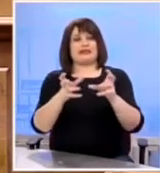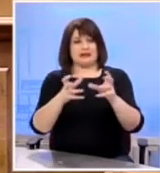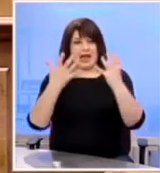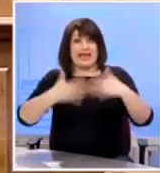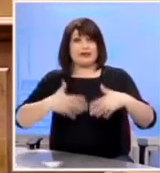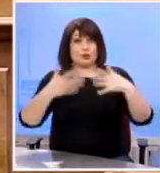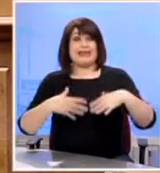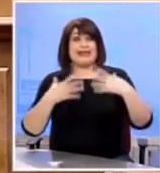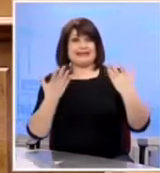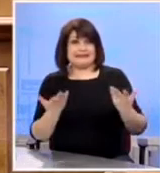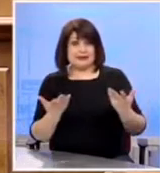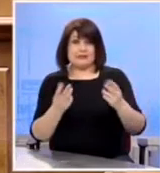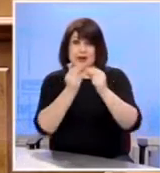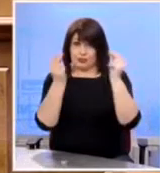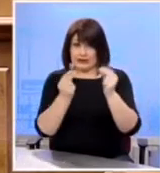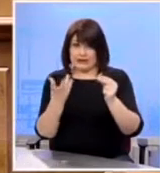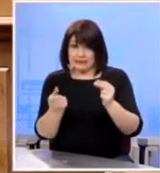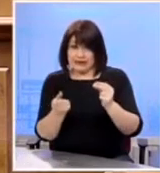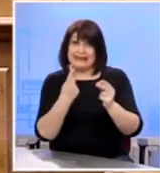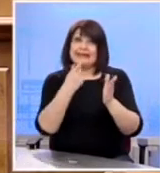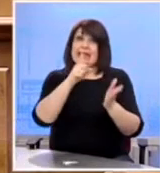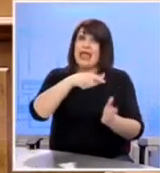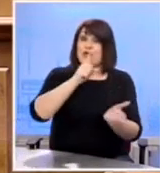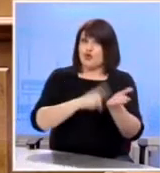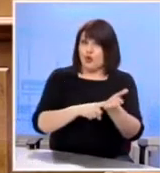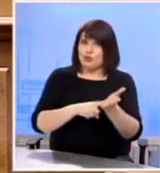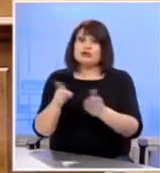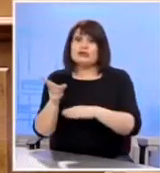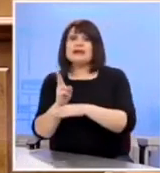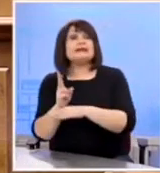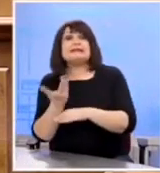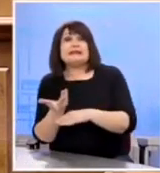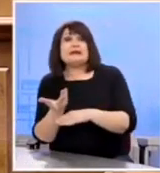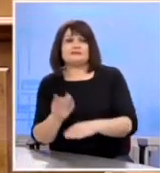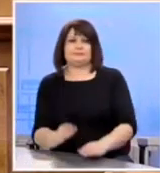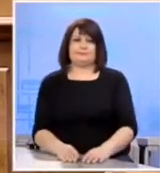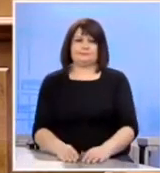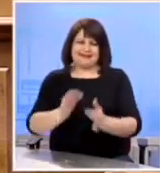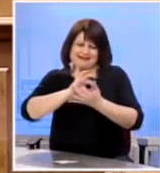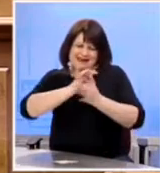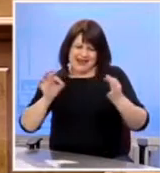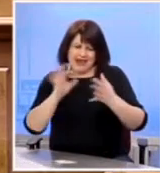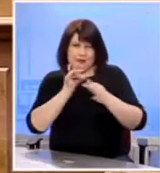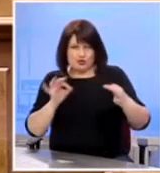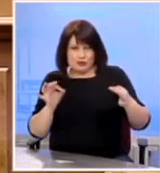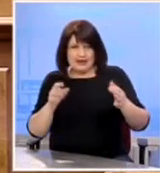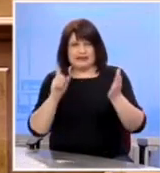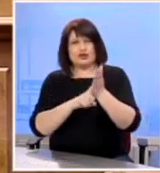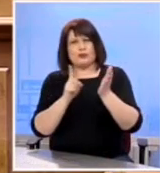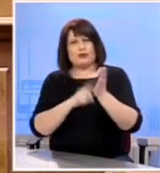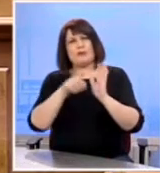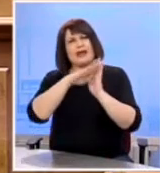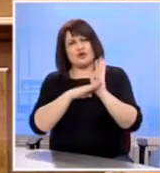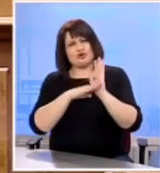οργανισμών και της αποτελεσματικότητάς τους. Όσο δηλαδή πιο αναλυτικοί και εκτενείς είναι οι νόμοι και οι